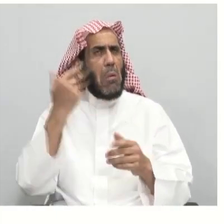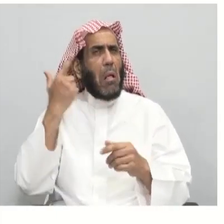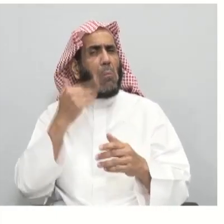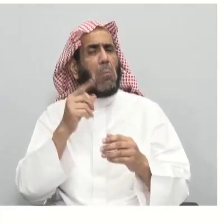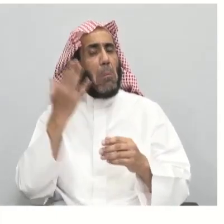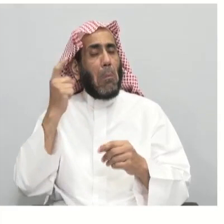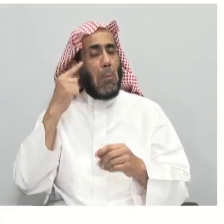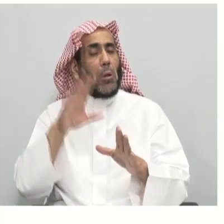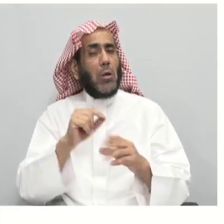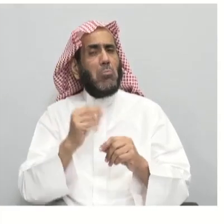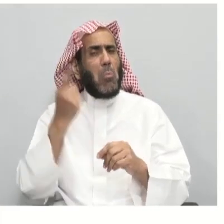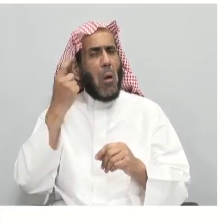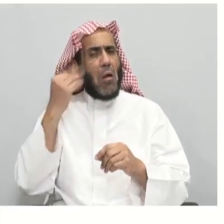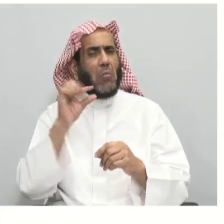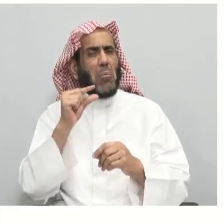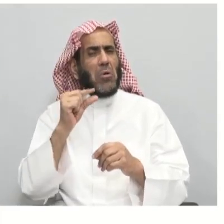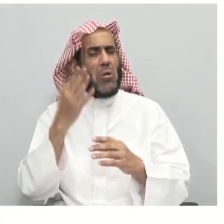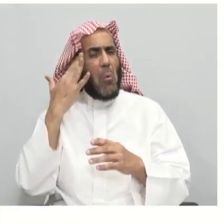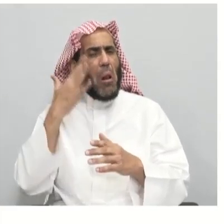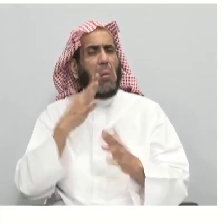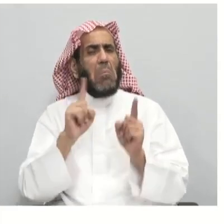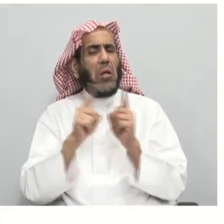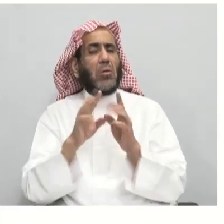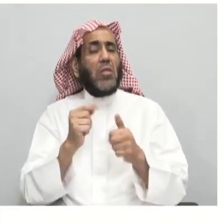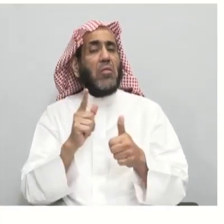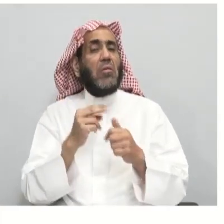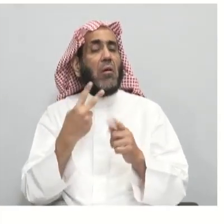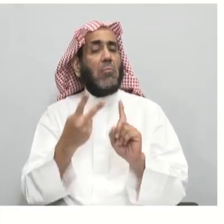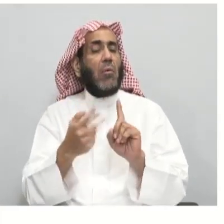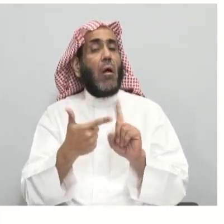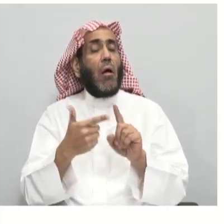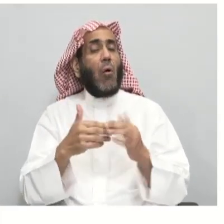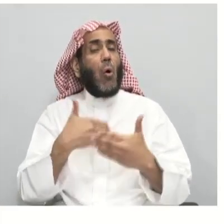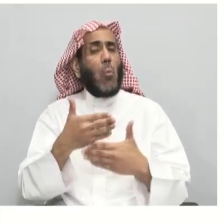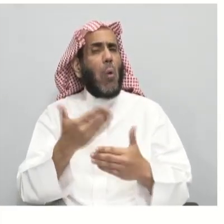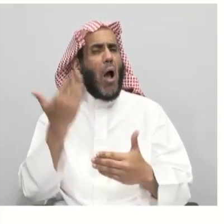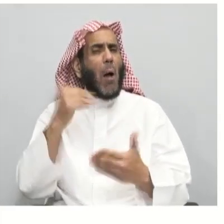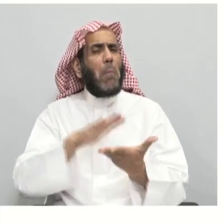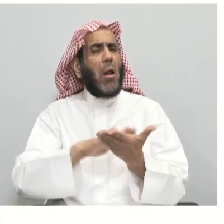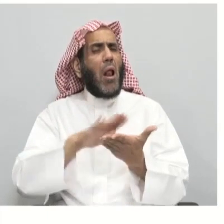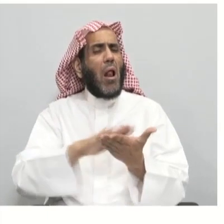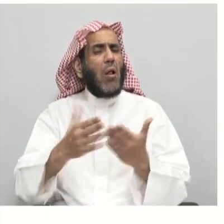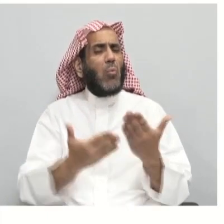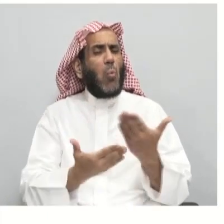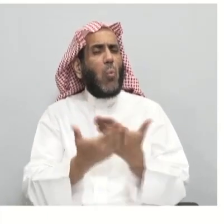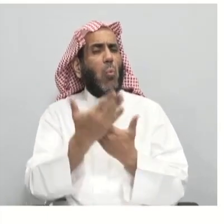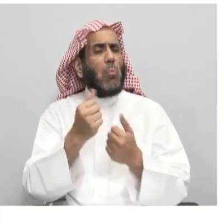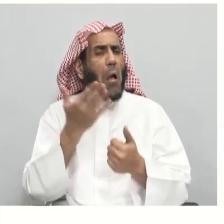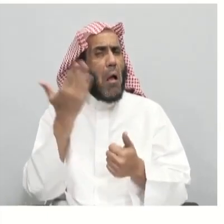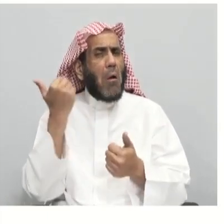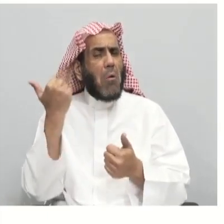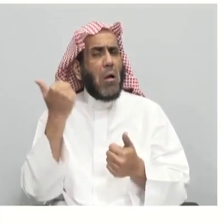بمعارفهم المحدوده والبسيطه اثنين في عصر ما قبل الطباعه كانت كانت